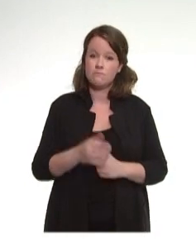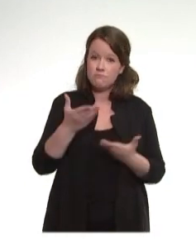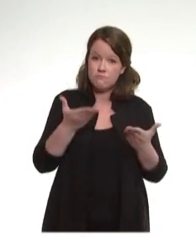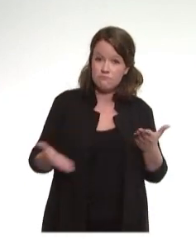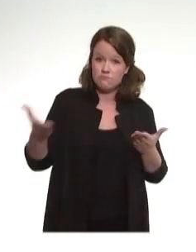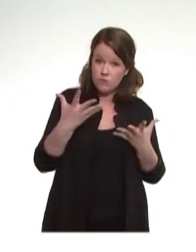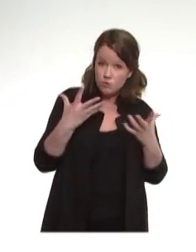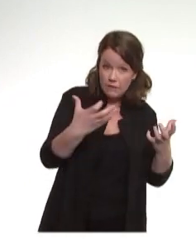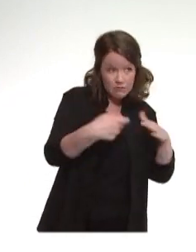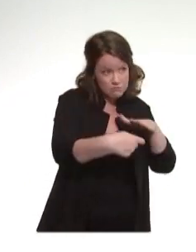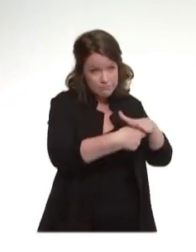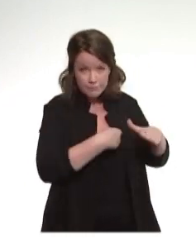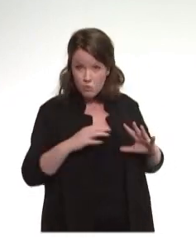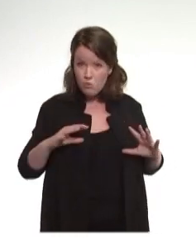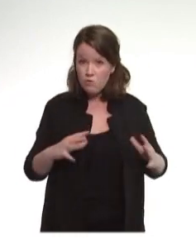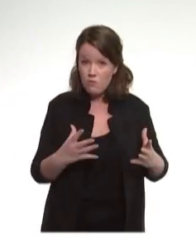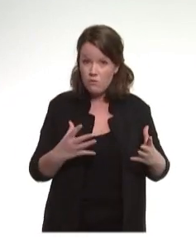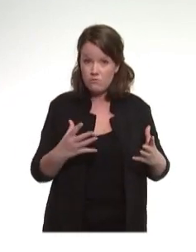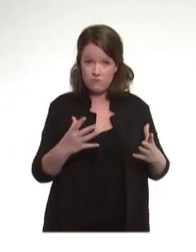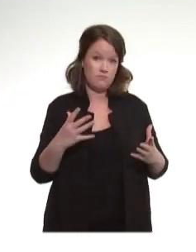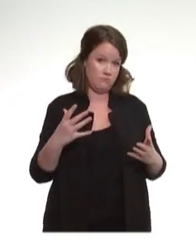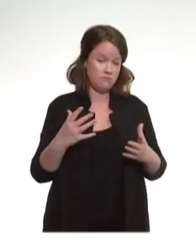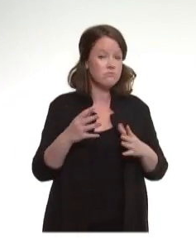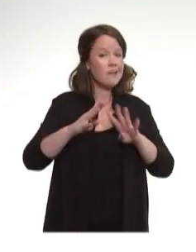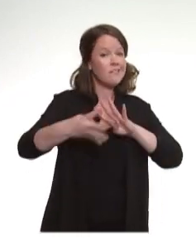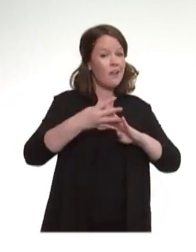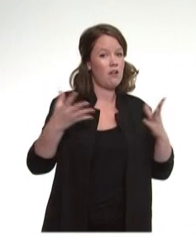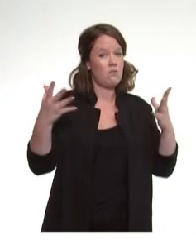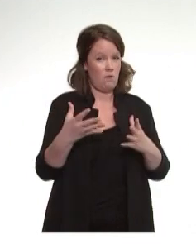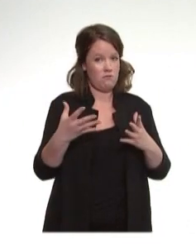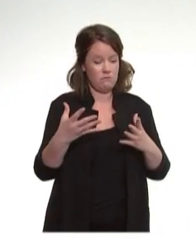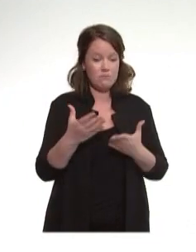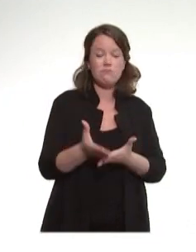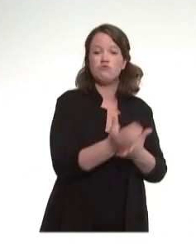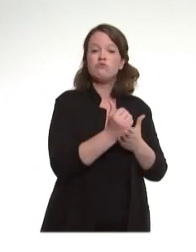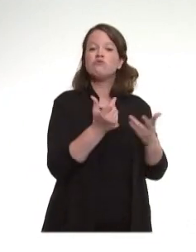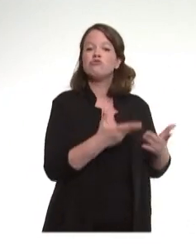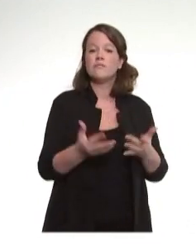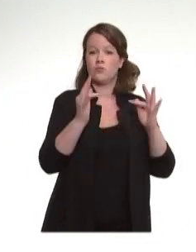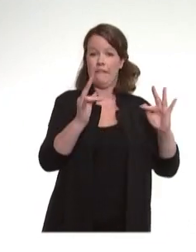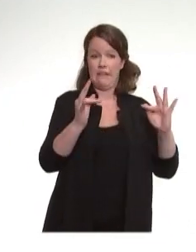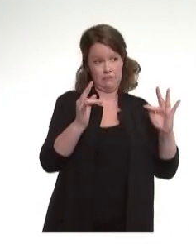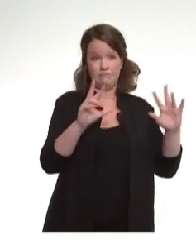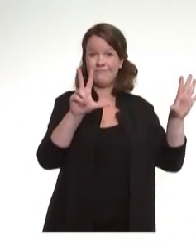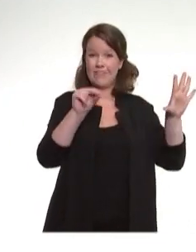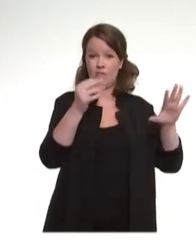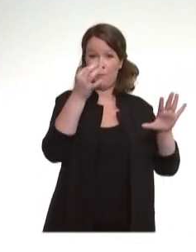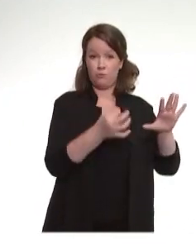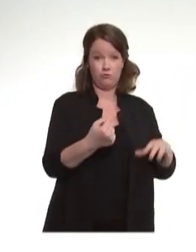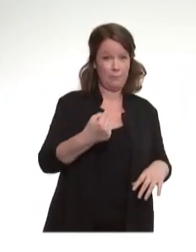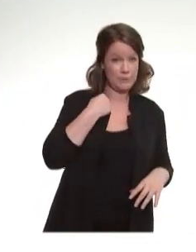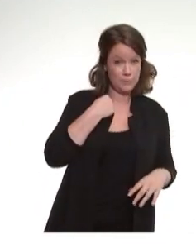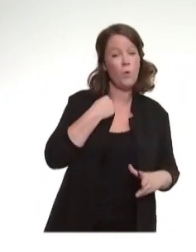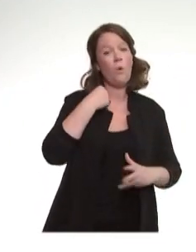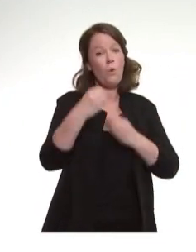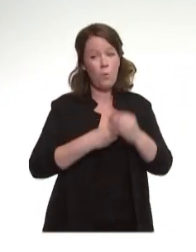soit faire l'objet d'une fermeture administrative soit avoir perdu 80% de son chiffre d'affaires beaucoup d'autres preneurs